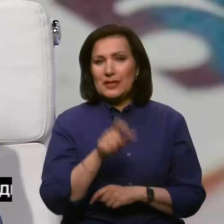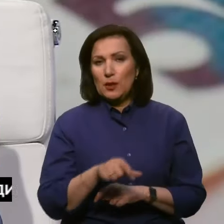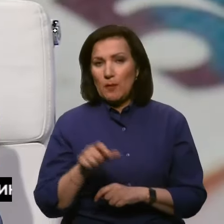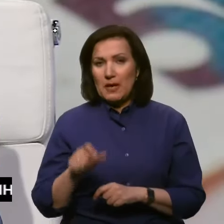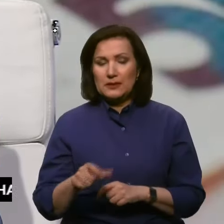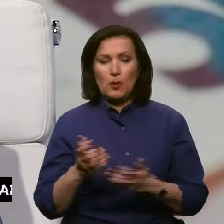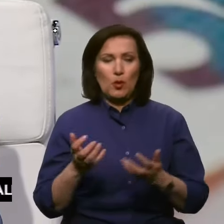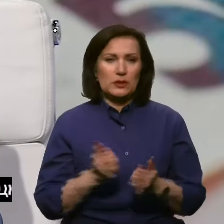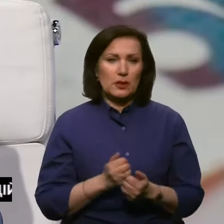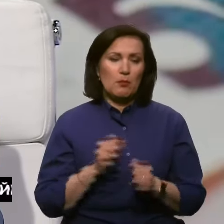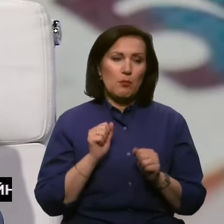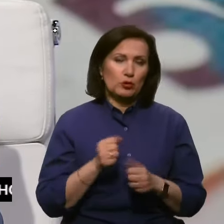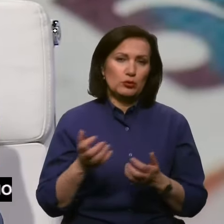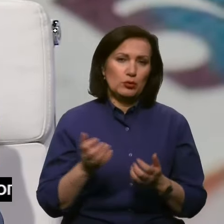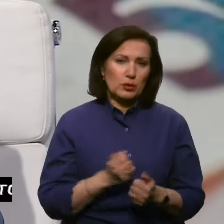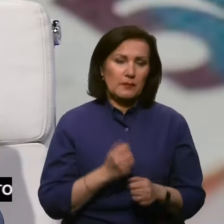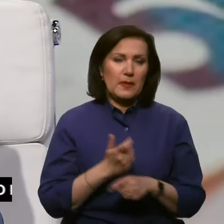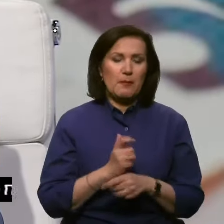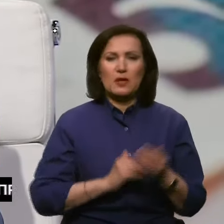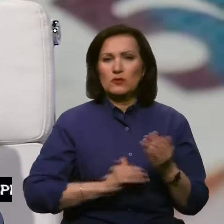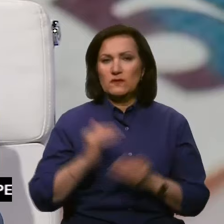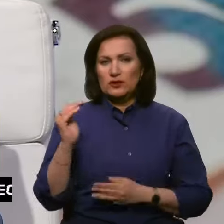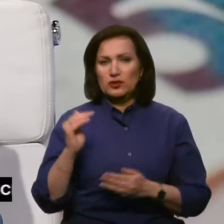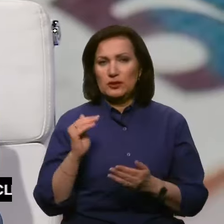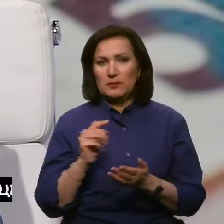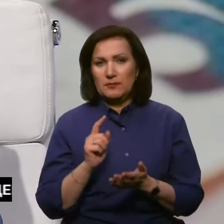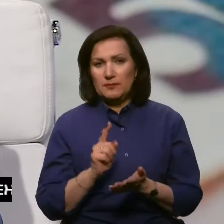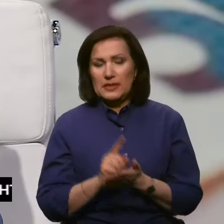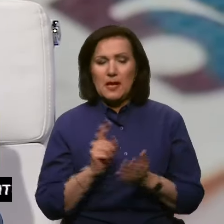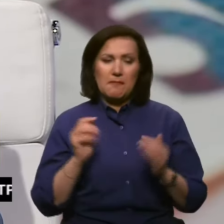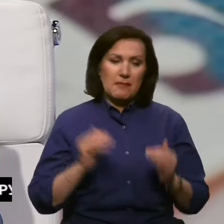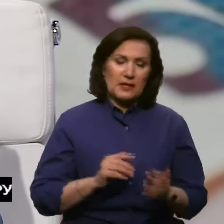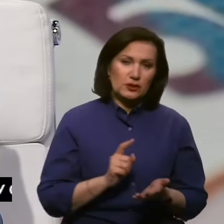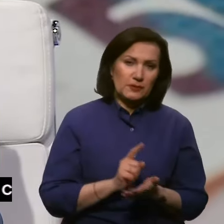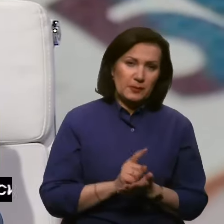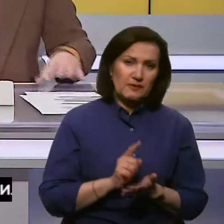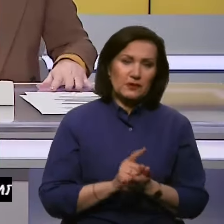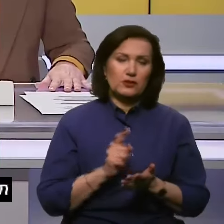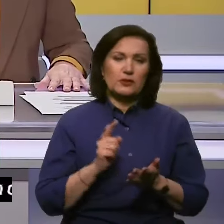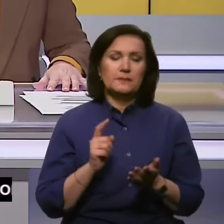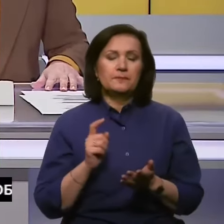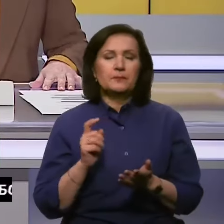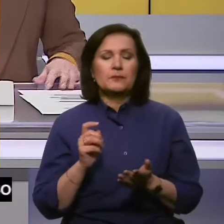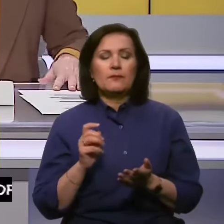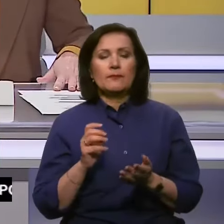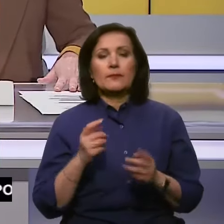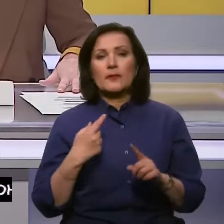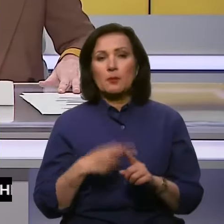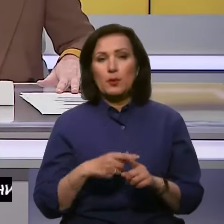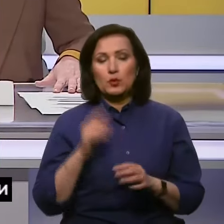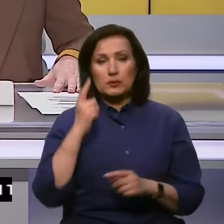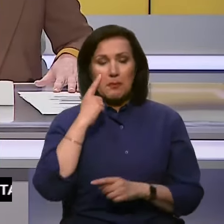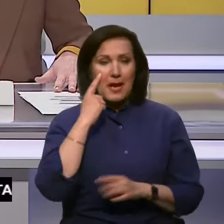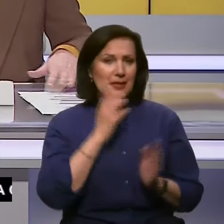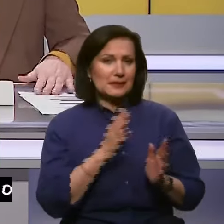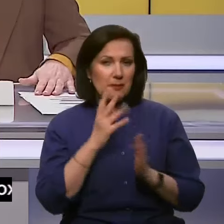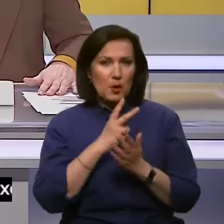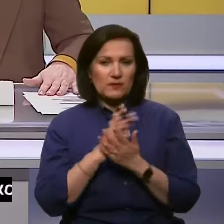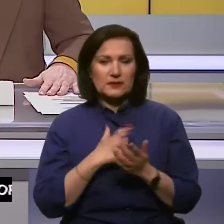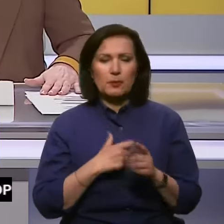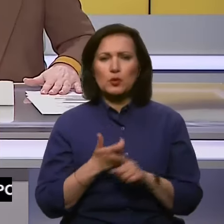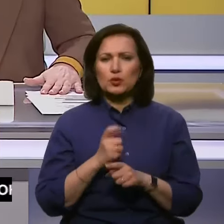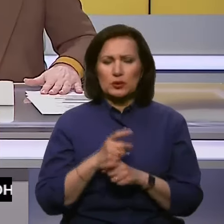громадяни можуть отримати набагато вище підвищення, інші менше підвищення. І плюс бальна система показує